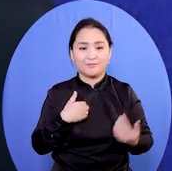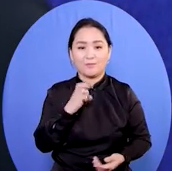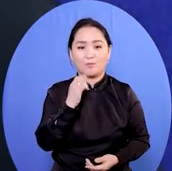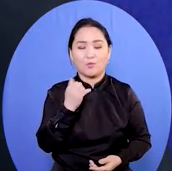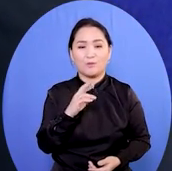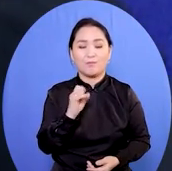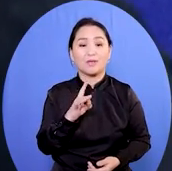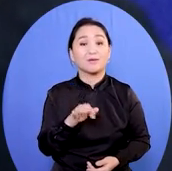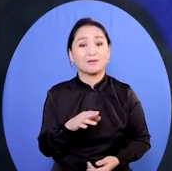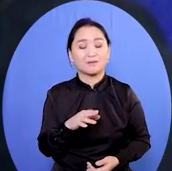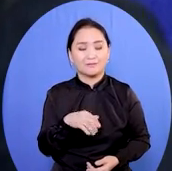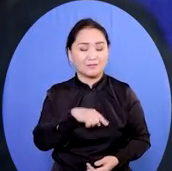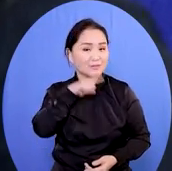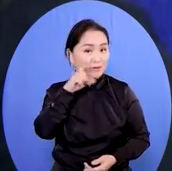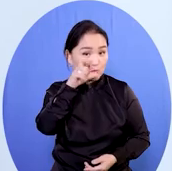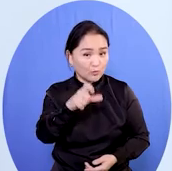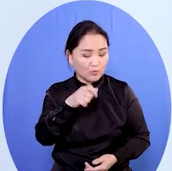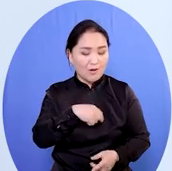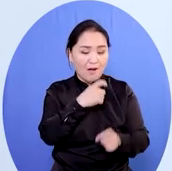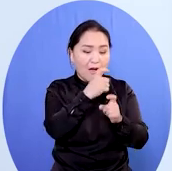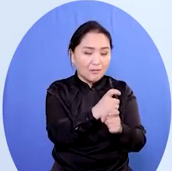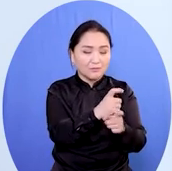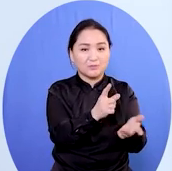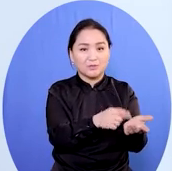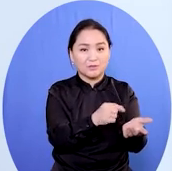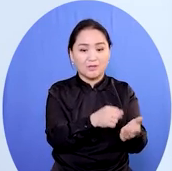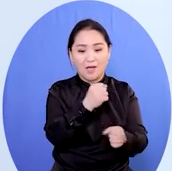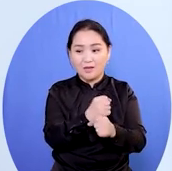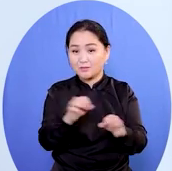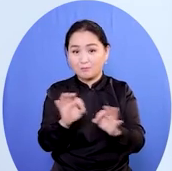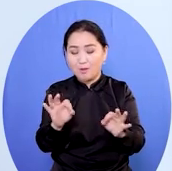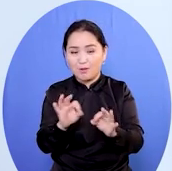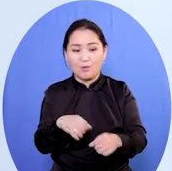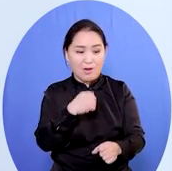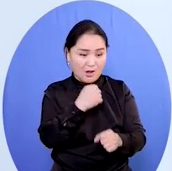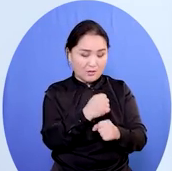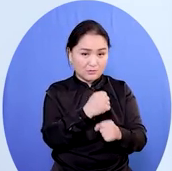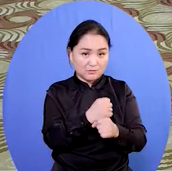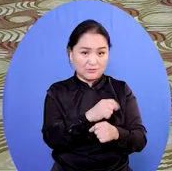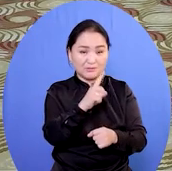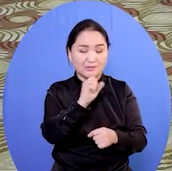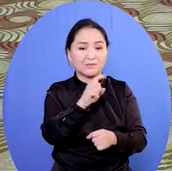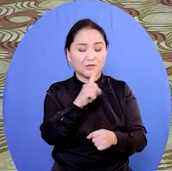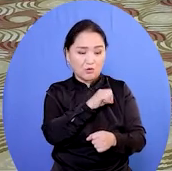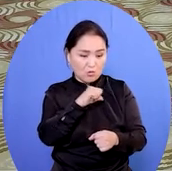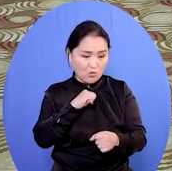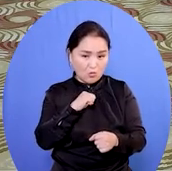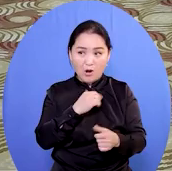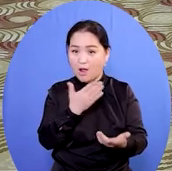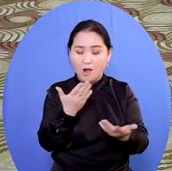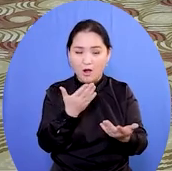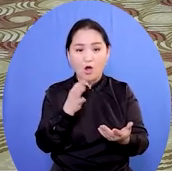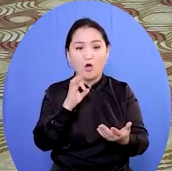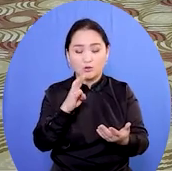дараа таны хувьд залуу хүн байна. Яг энэ халамж хэрэгтэй ажилгүйд хөдөлмөрийн зах зээлд өөрсдийнхөө хөлийг олох хэрэгтэй энэ